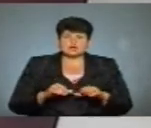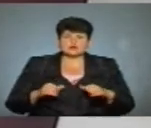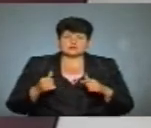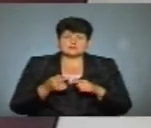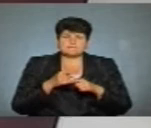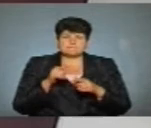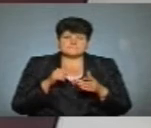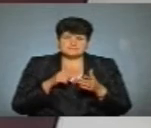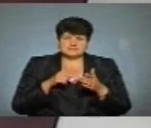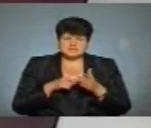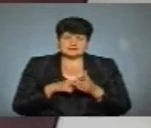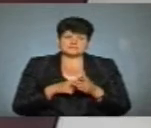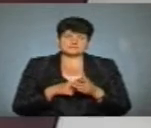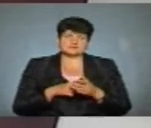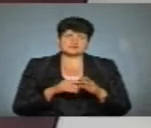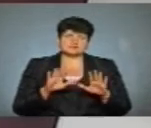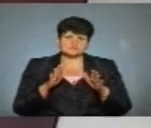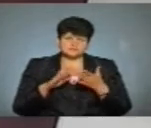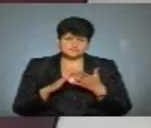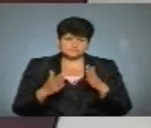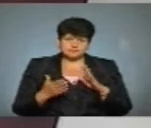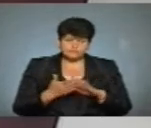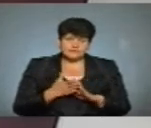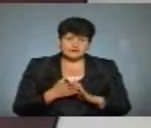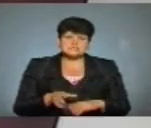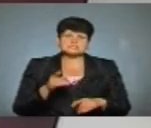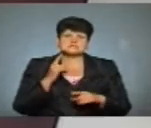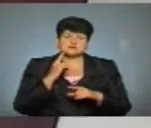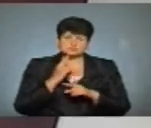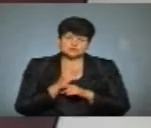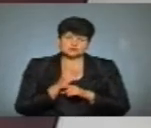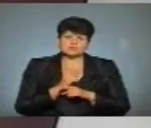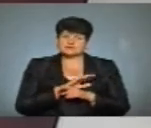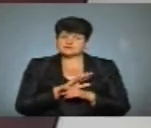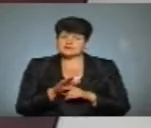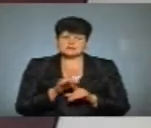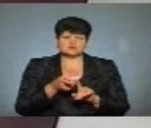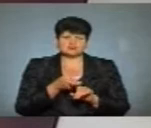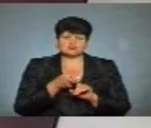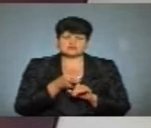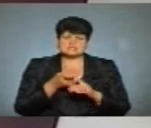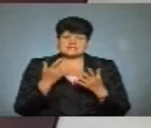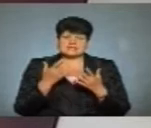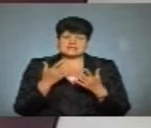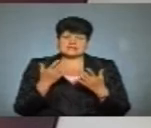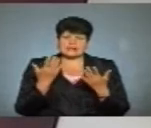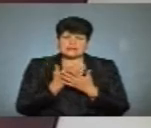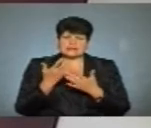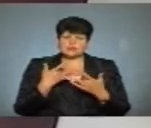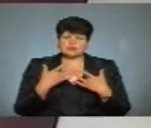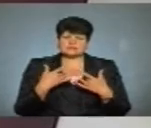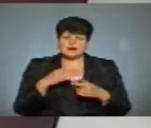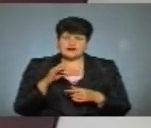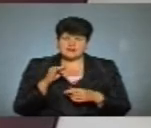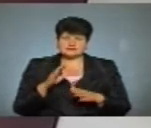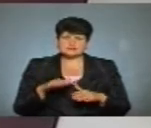питань техногенно-екологічної безпеки і надзвичайних ситуацій. Заборона, каже Ігор Дем'янчук, не стосується кінотеатрів і закладів харчування, які